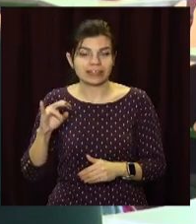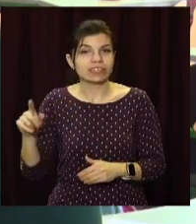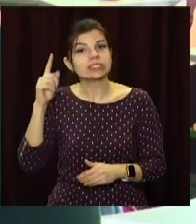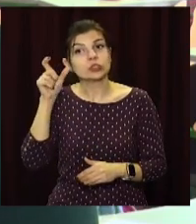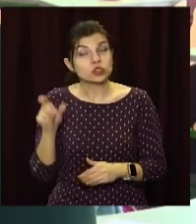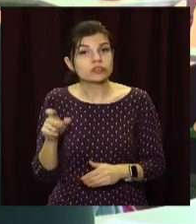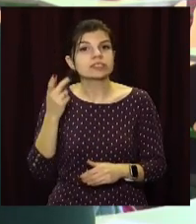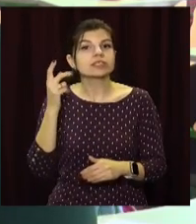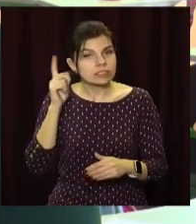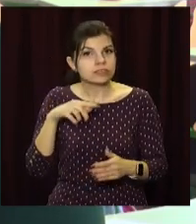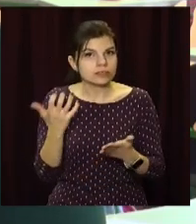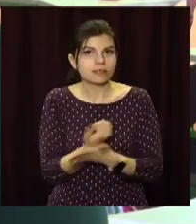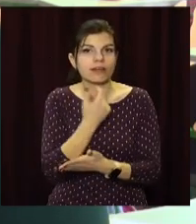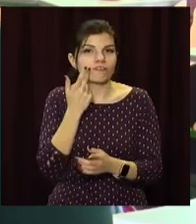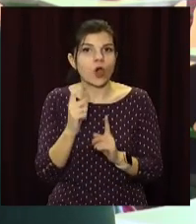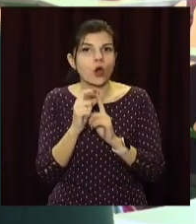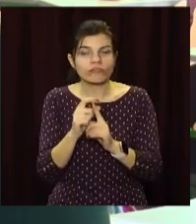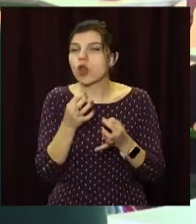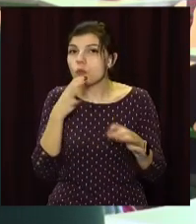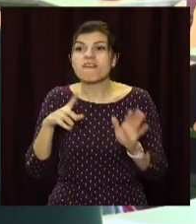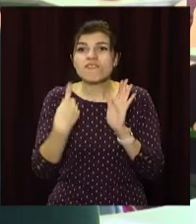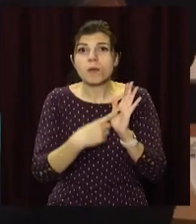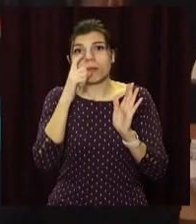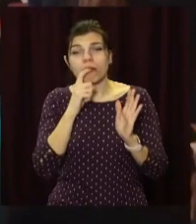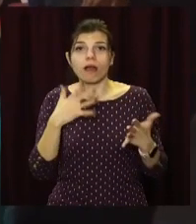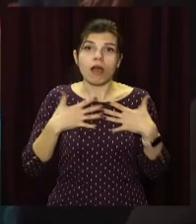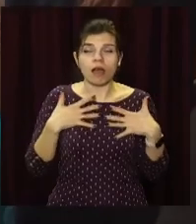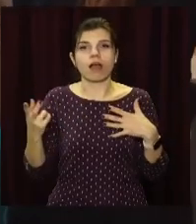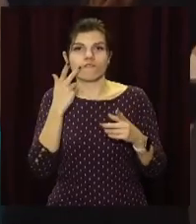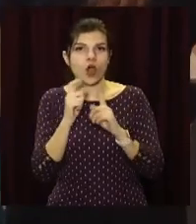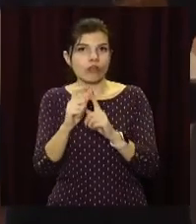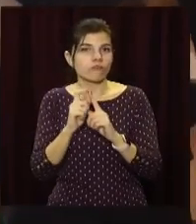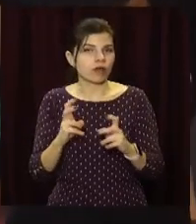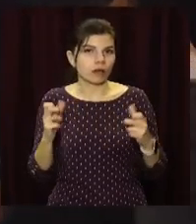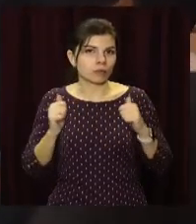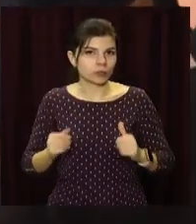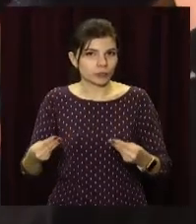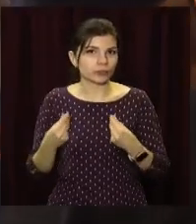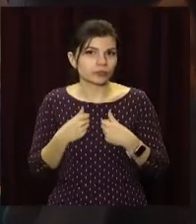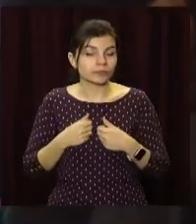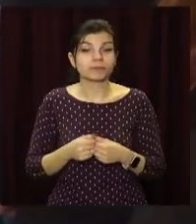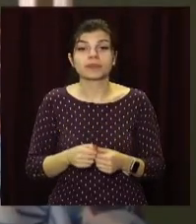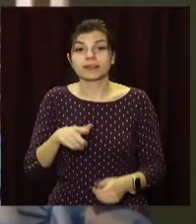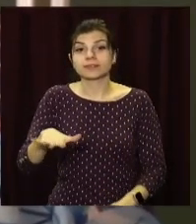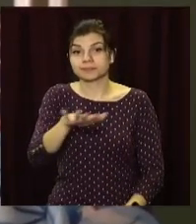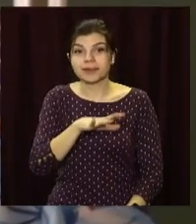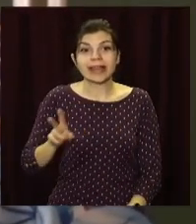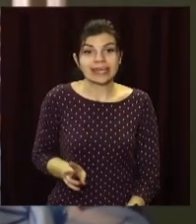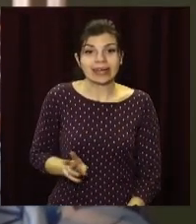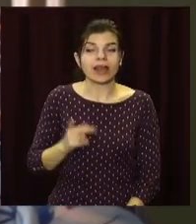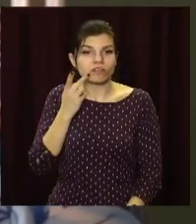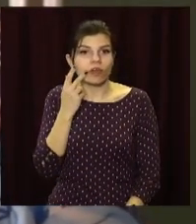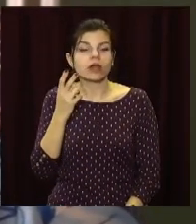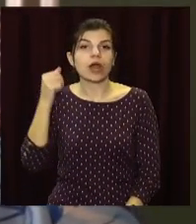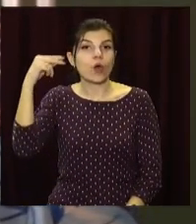знайде завжди відповідь на будь-яке питання. Свій невичерпний креатив директорка гімназії демонструє передусім на заняттях.